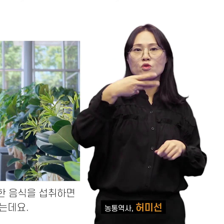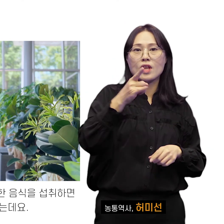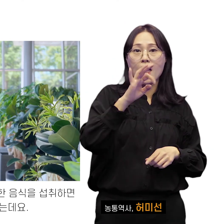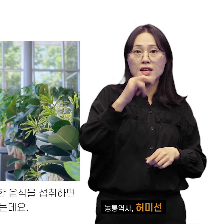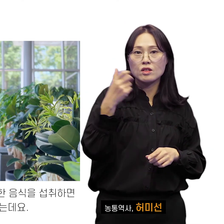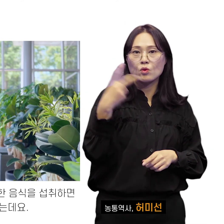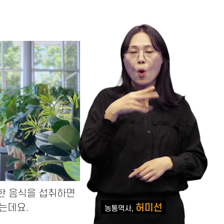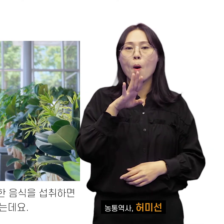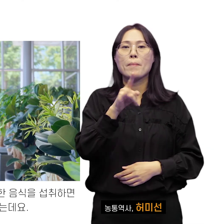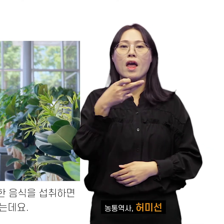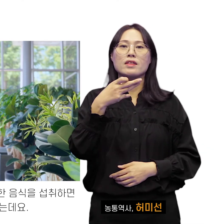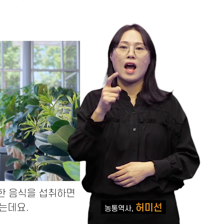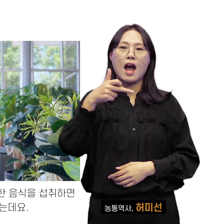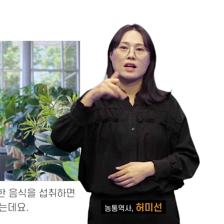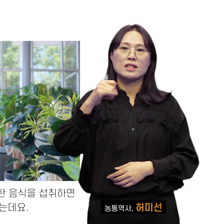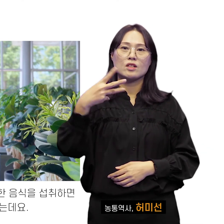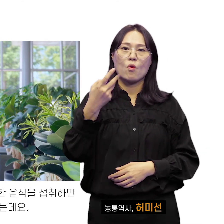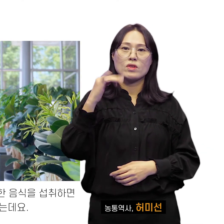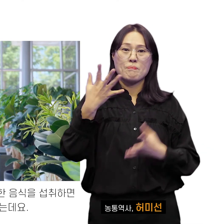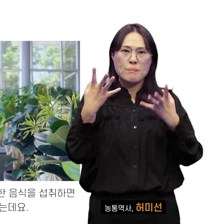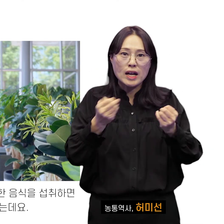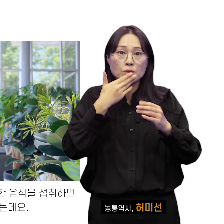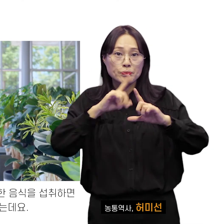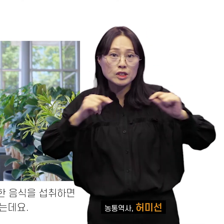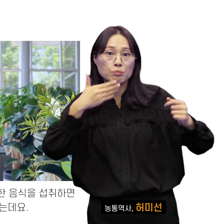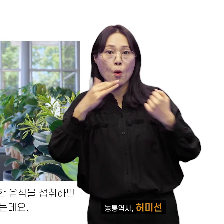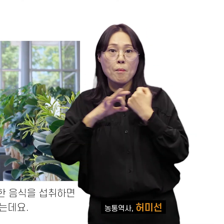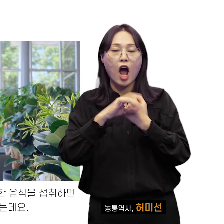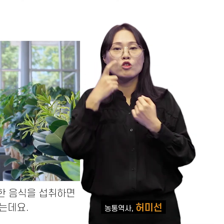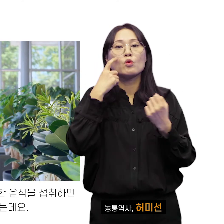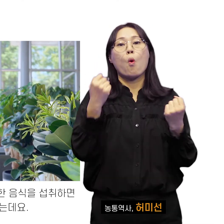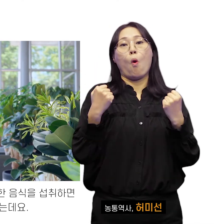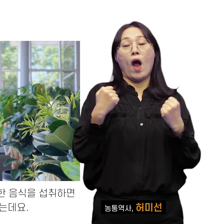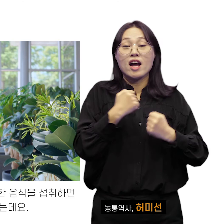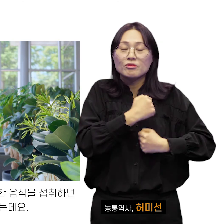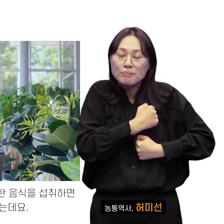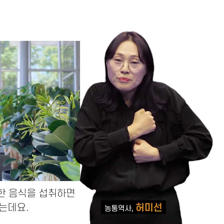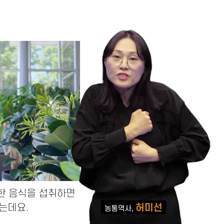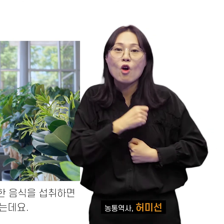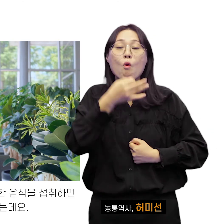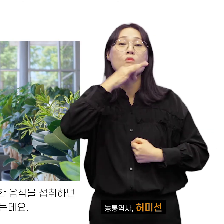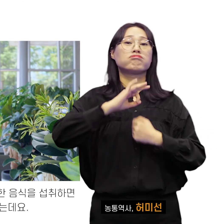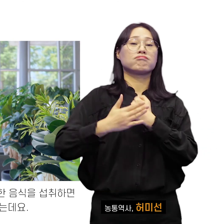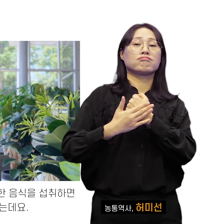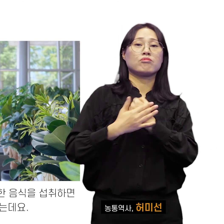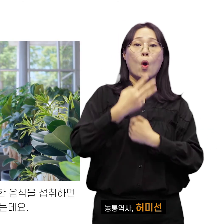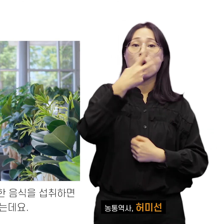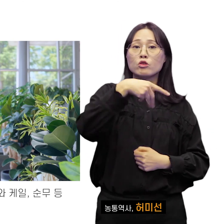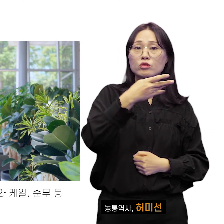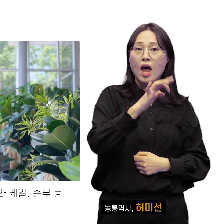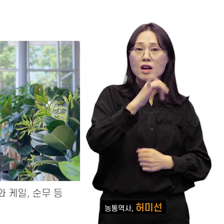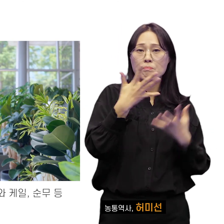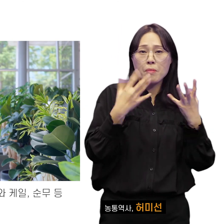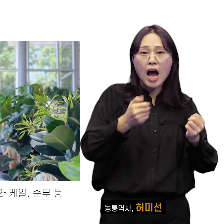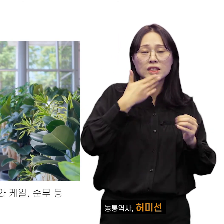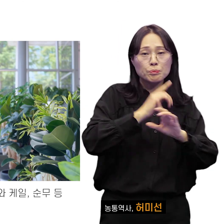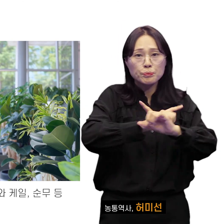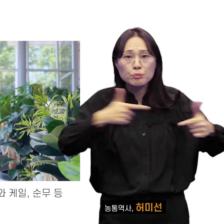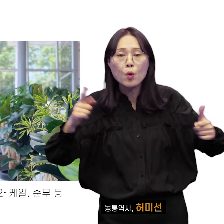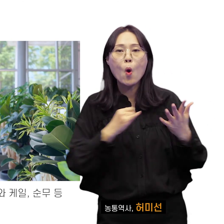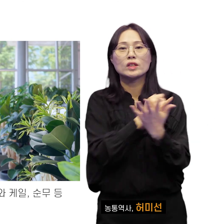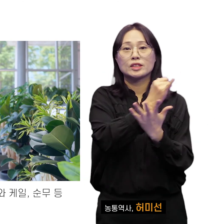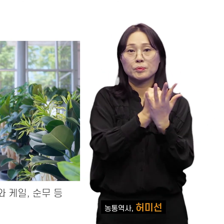평상시 루테인과 베타카로틴이 풍부한 음식을 섭취하면 눈 건강을 지키는 데 도움이 될 수 있는데요. 루테인이